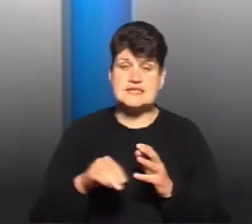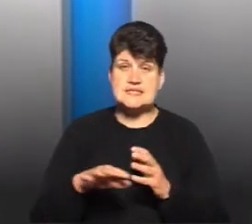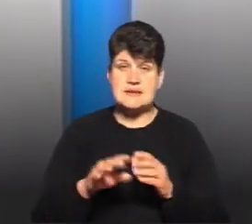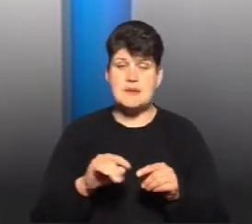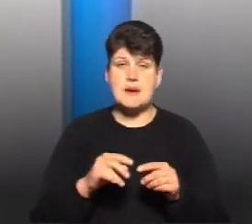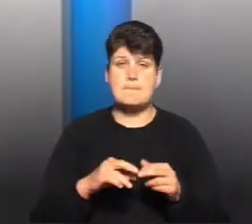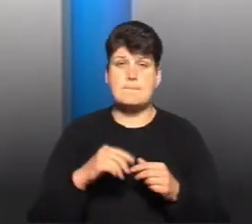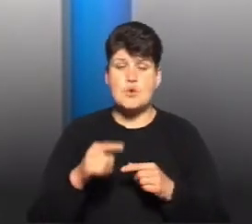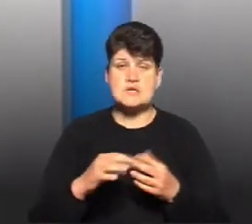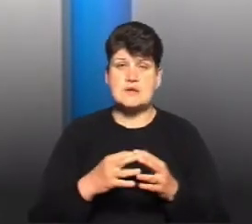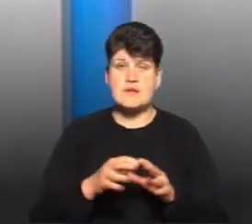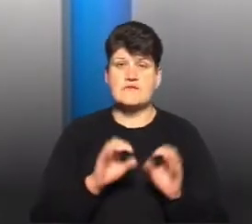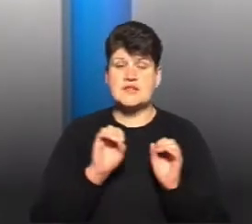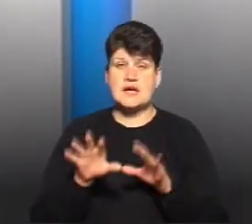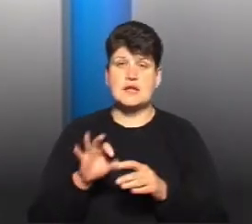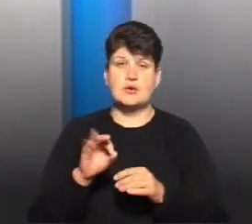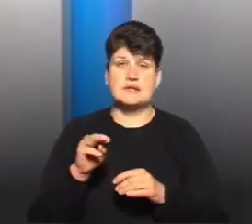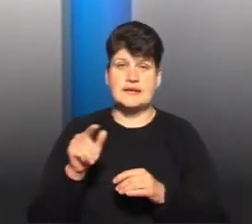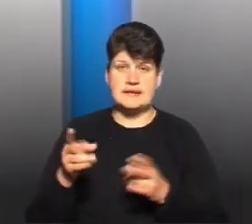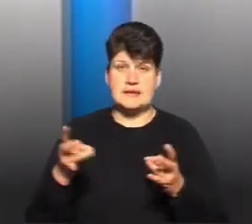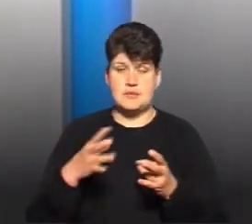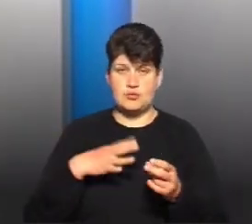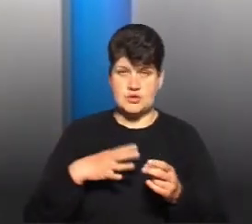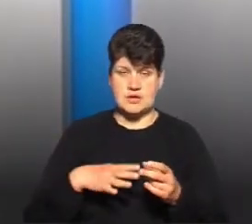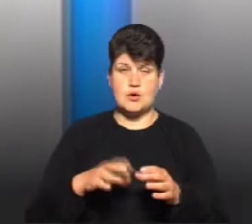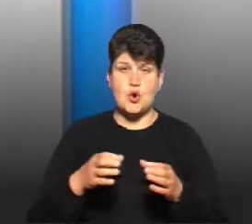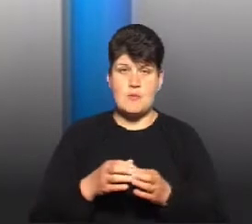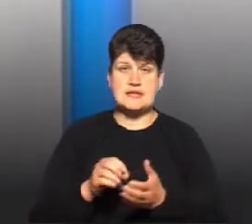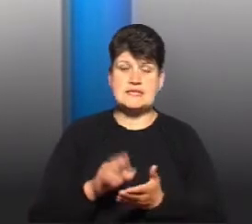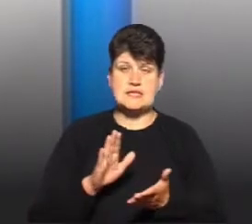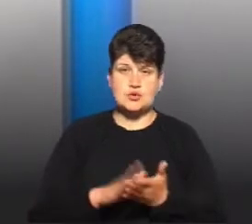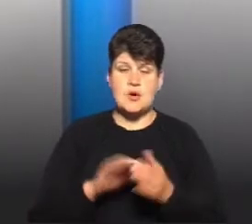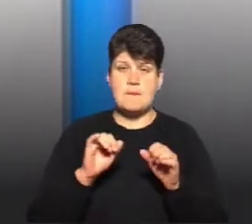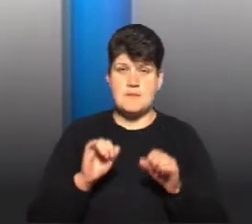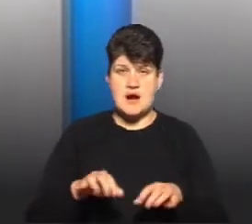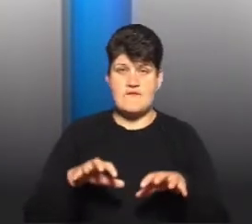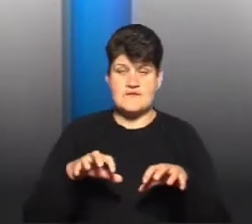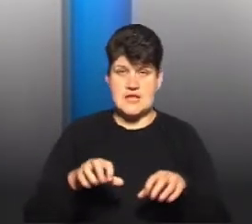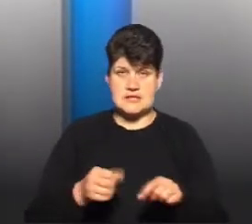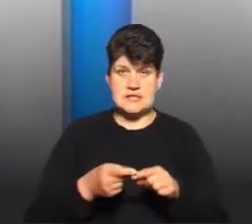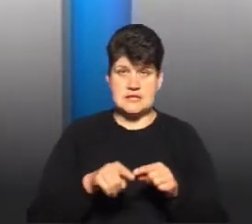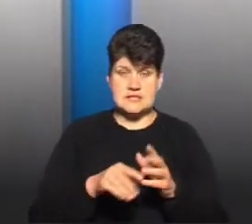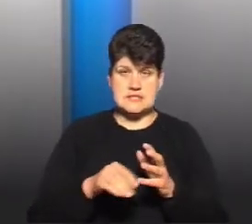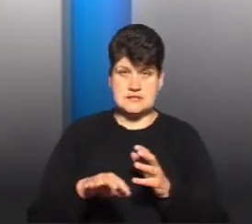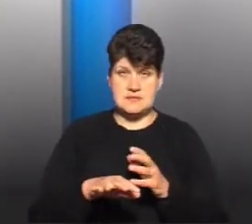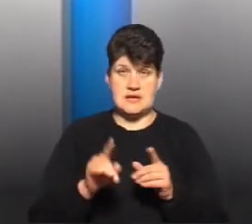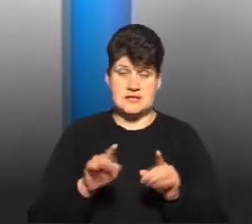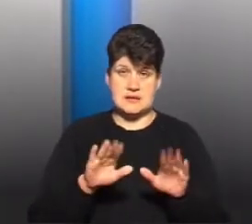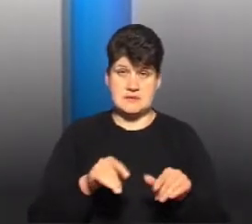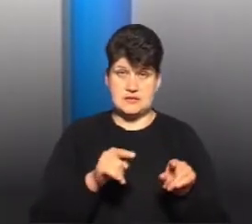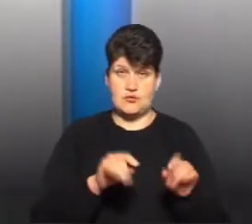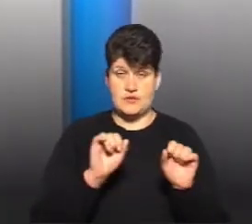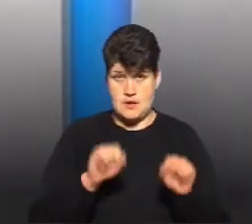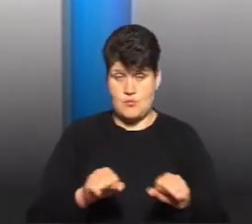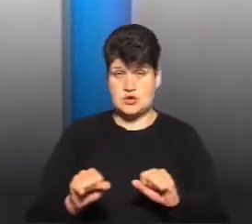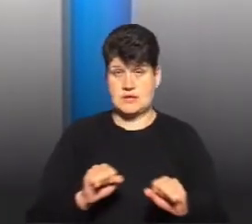територіальні громади. Потрібно почекати, поки громада зареєструє за собою право комунальної власності на ці земельні ділянки, і тільки після того вона зможе ними розпоряджатися.